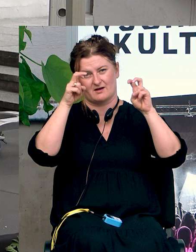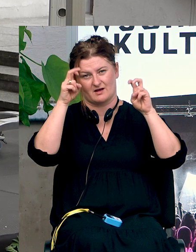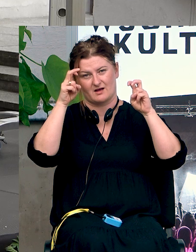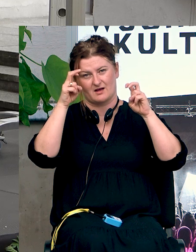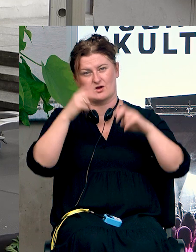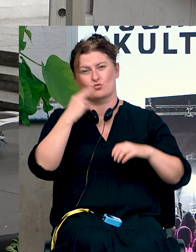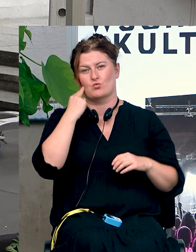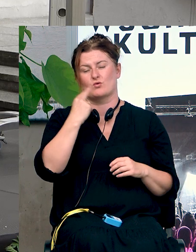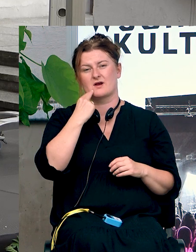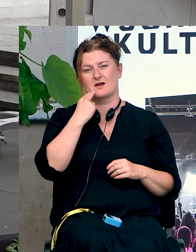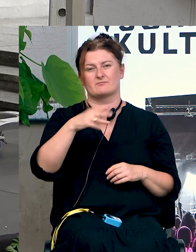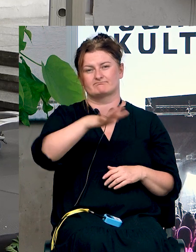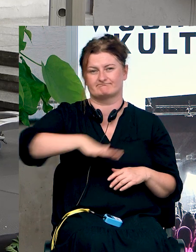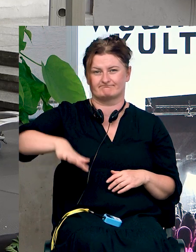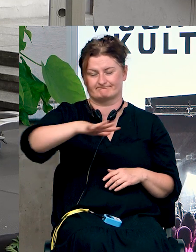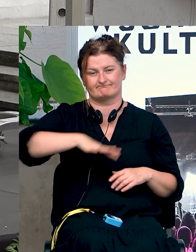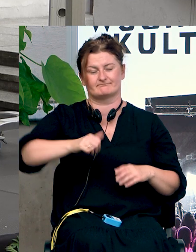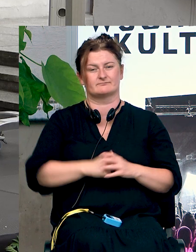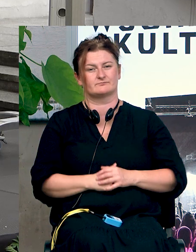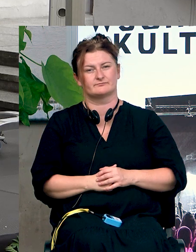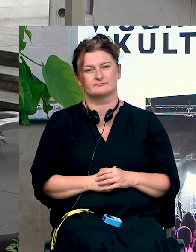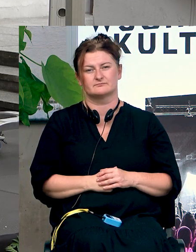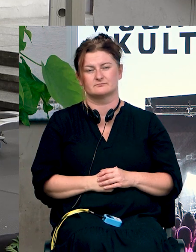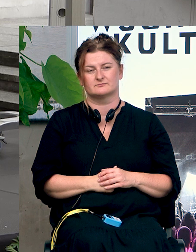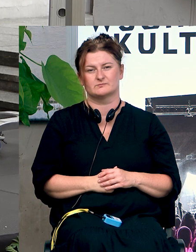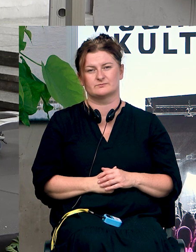Republika Głuchych. Momencik.